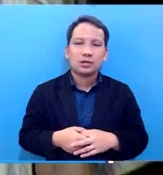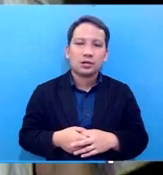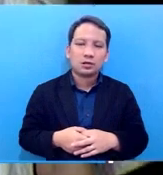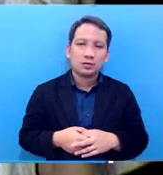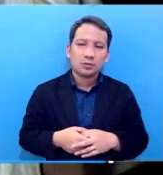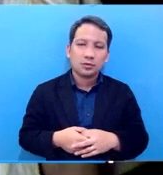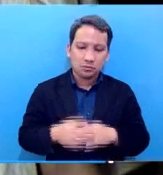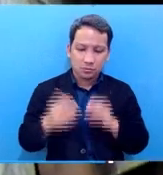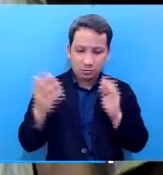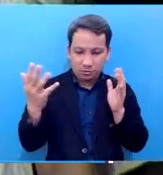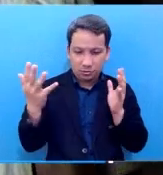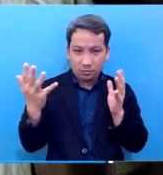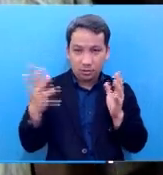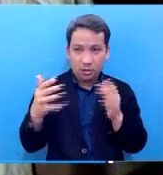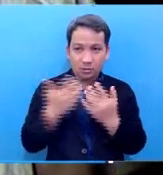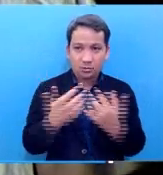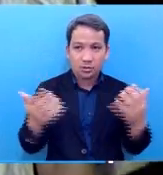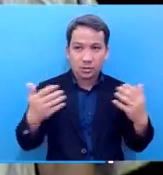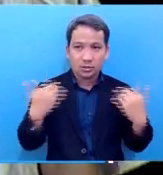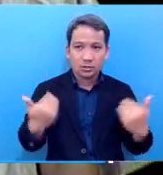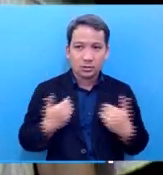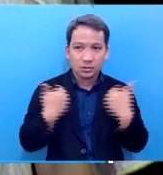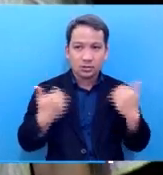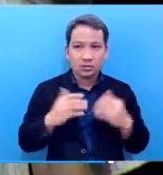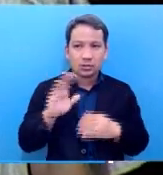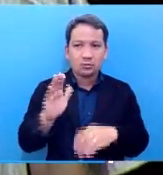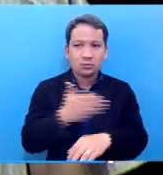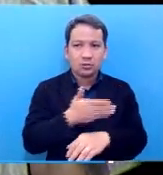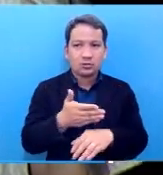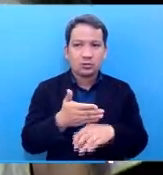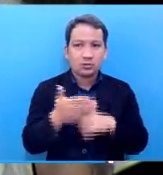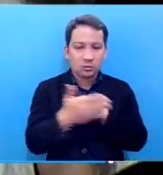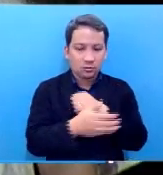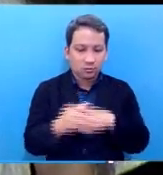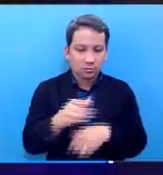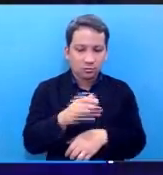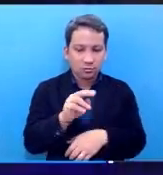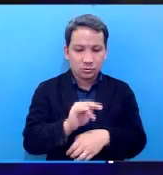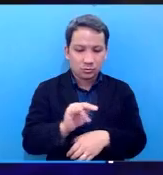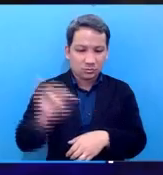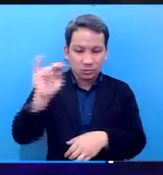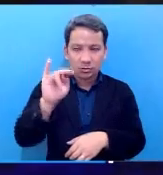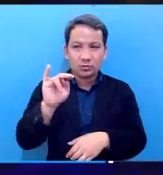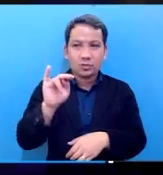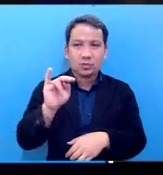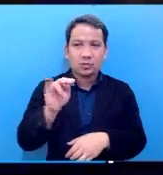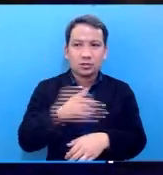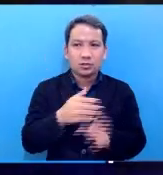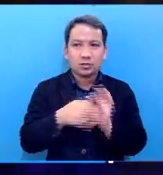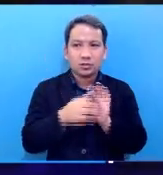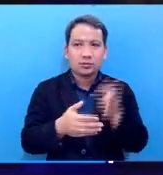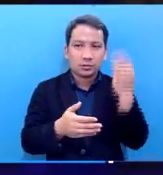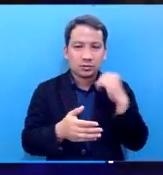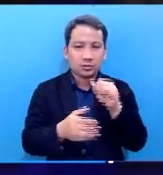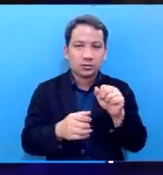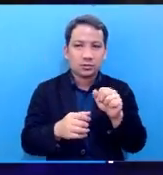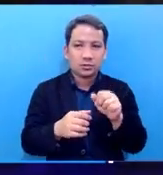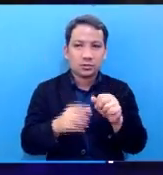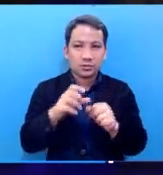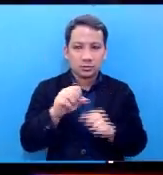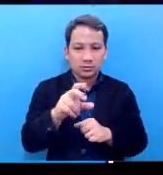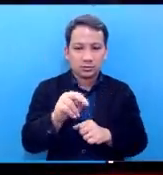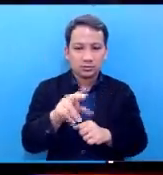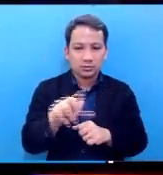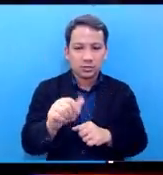Pinalakpakan din ng mga kabataan ng sumiwing singers mula Ilocos Norte National High School na umawit din noon sa State of the Nation Address ni